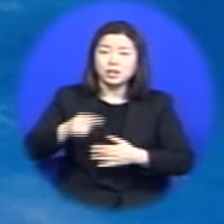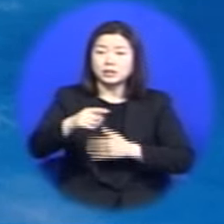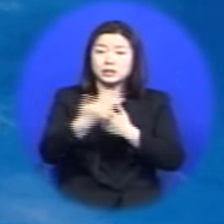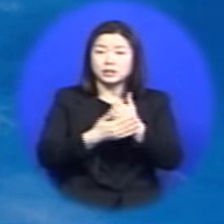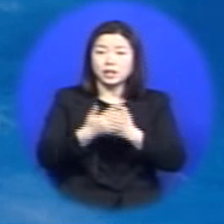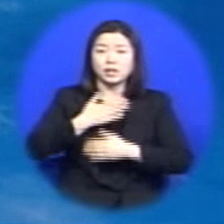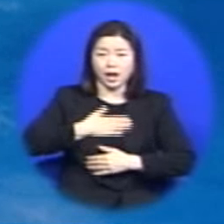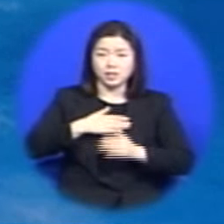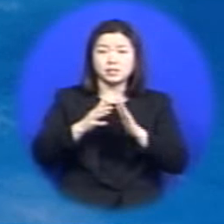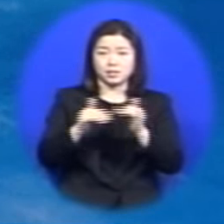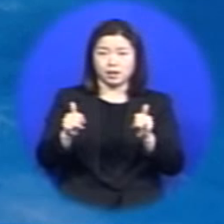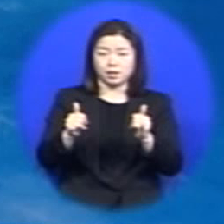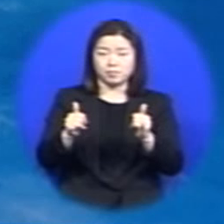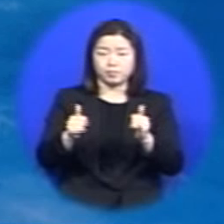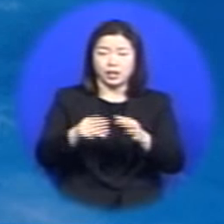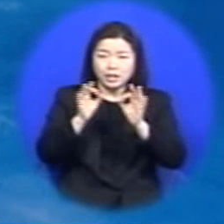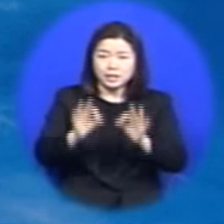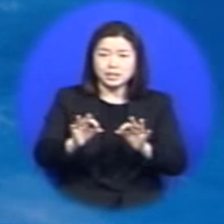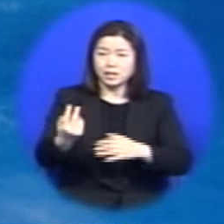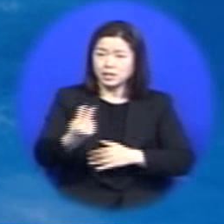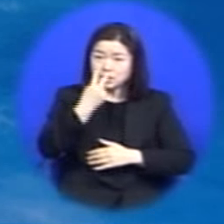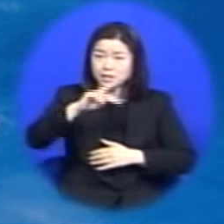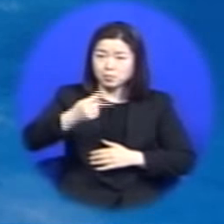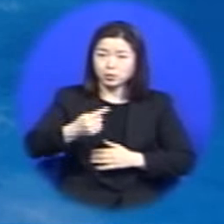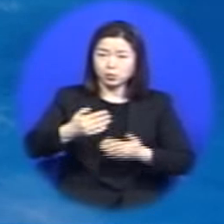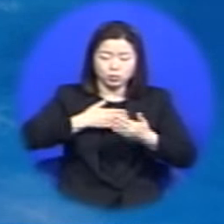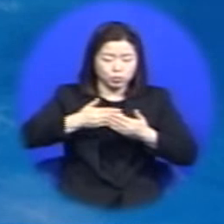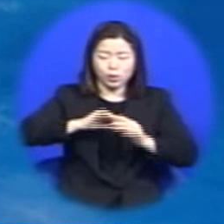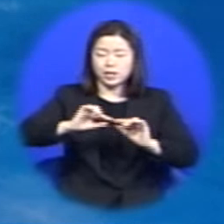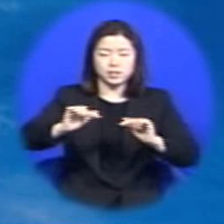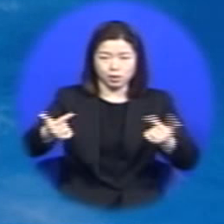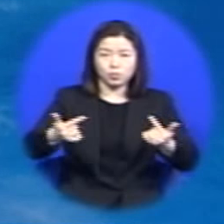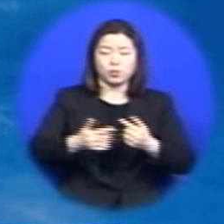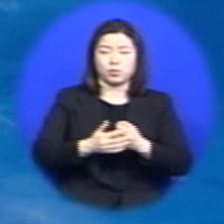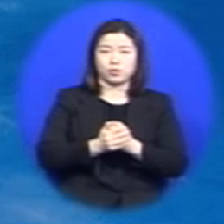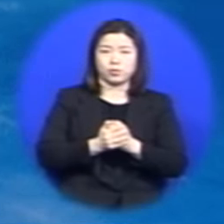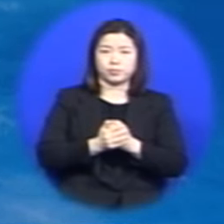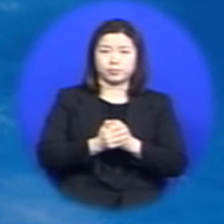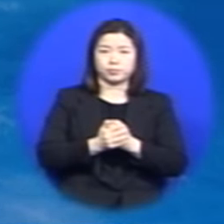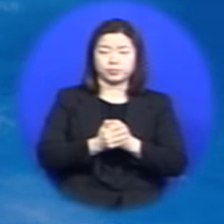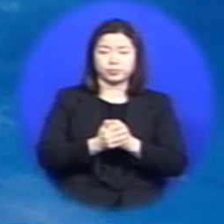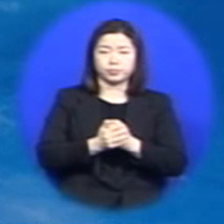사람들이 이제는 생명도 두려워하지 않고